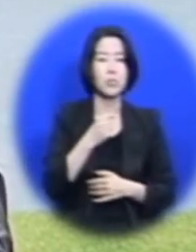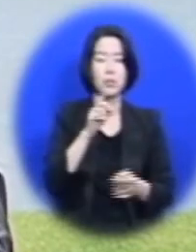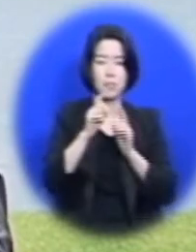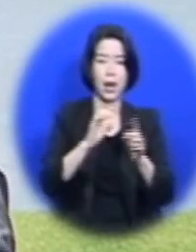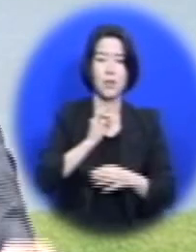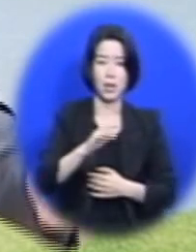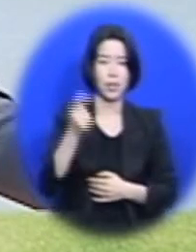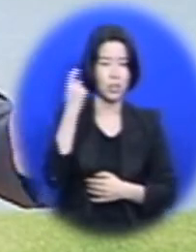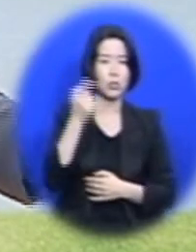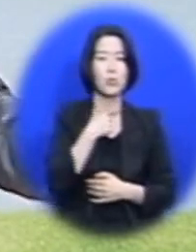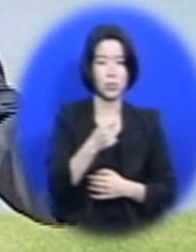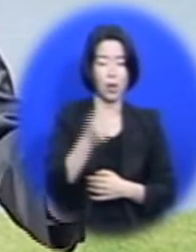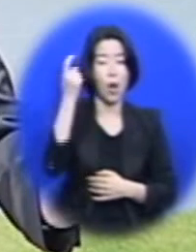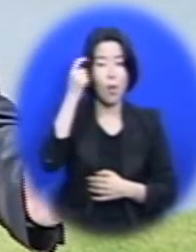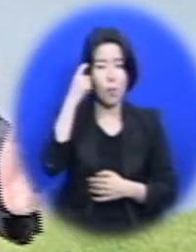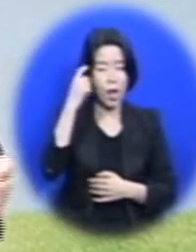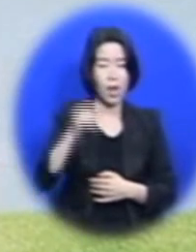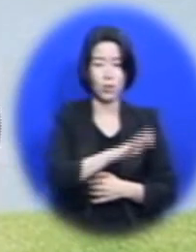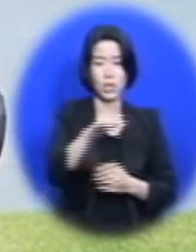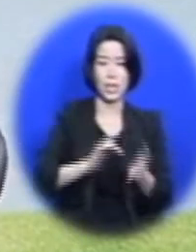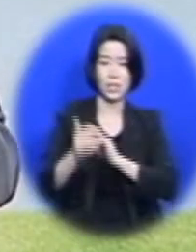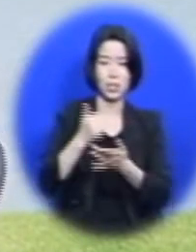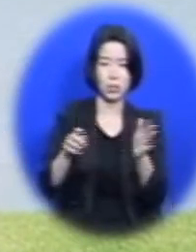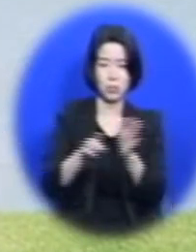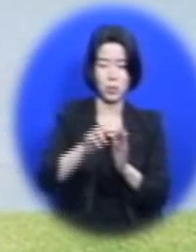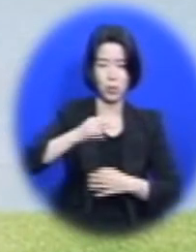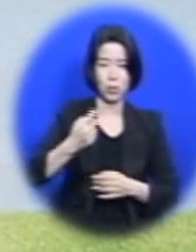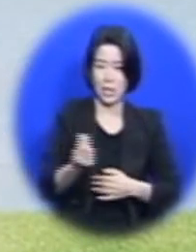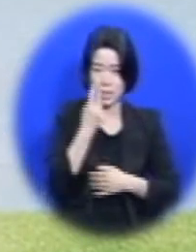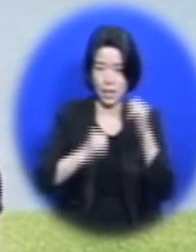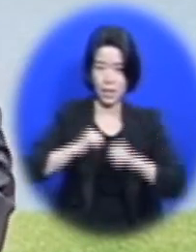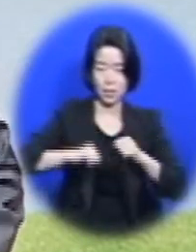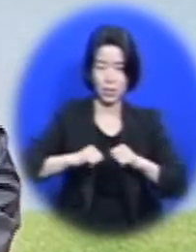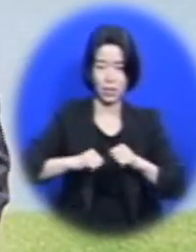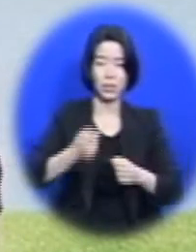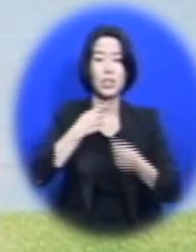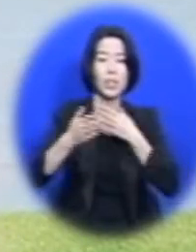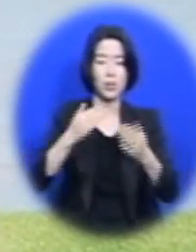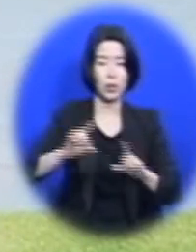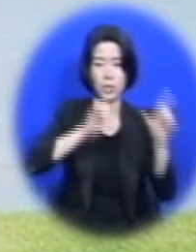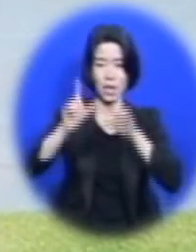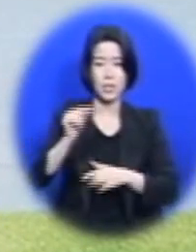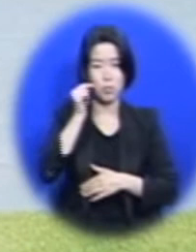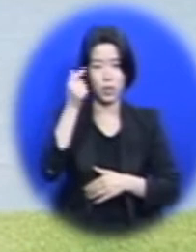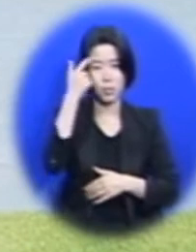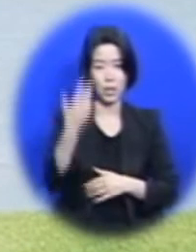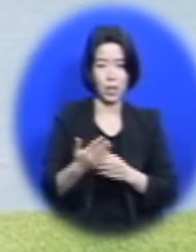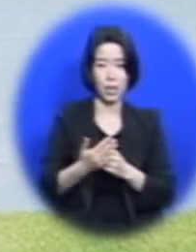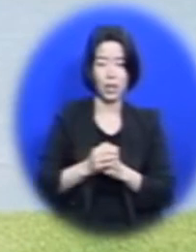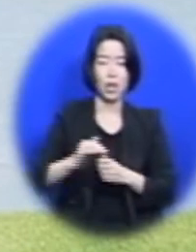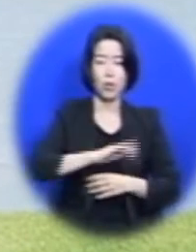거예요. 우리가 왜 예수님을 믿고도 예수님이 살아 역사하시는 것을 경험하고 살지 못하는 겁니까?